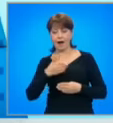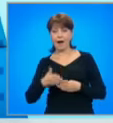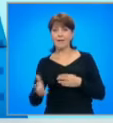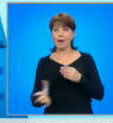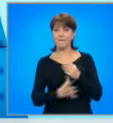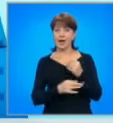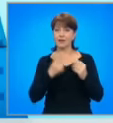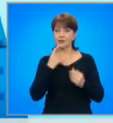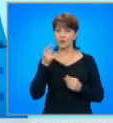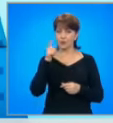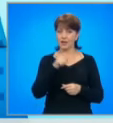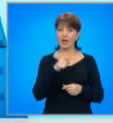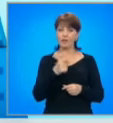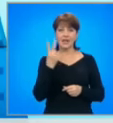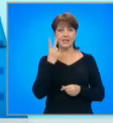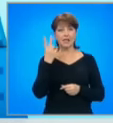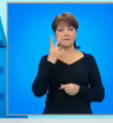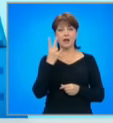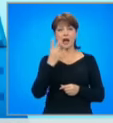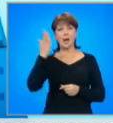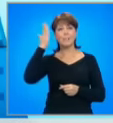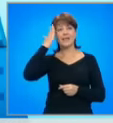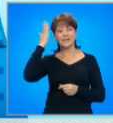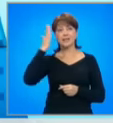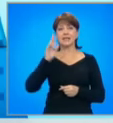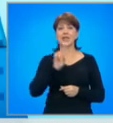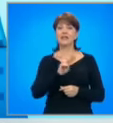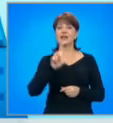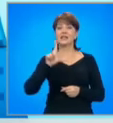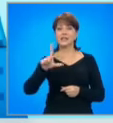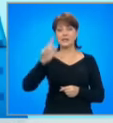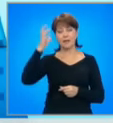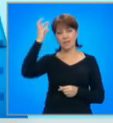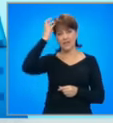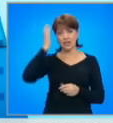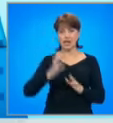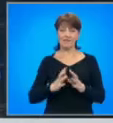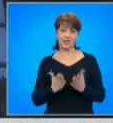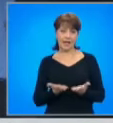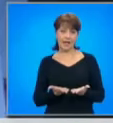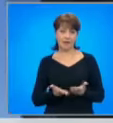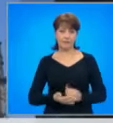договориха министрите на енергетиката от 27-те, още от кореспондента ни Десислава Апостолова.